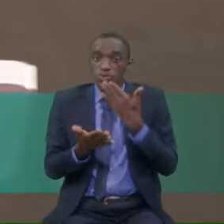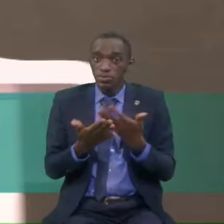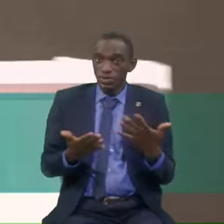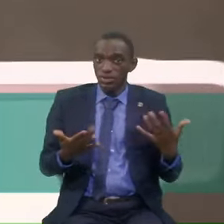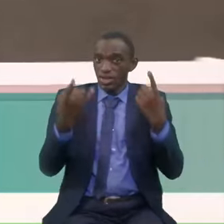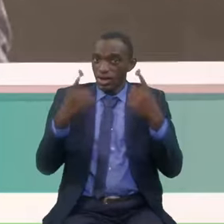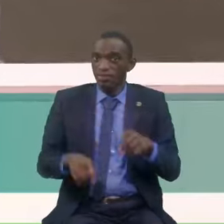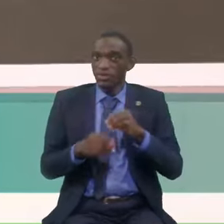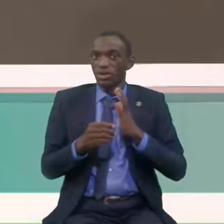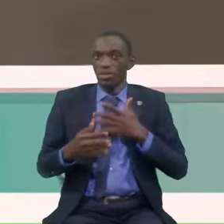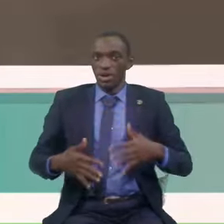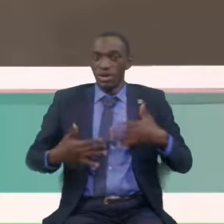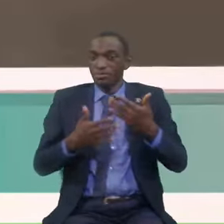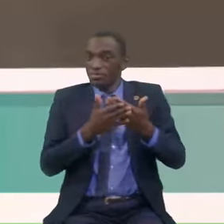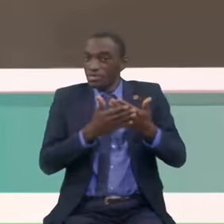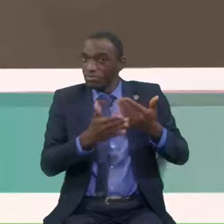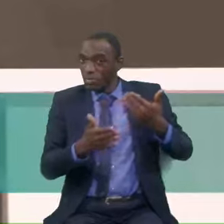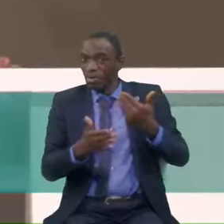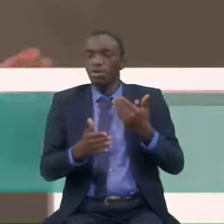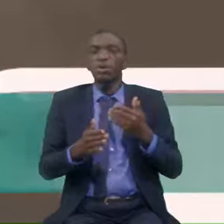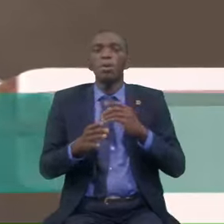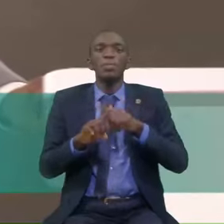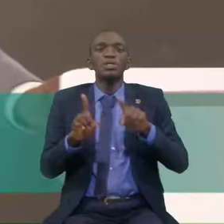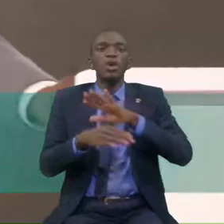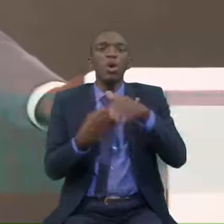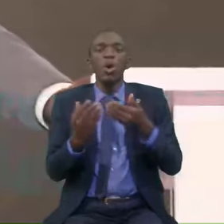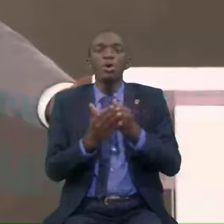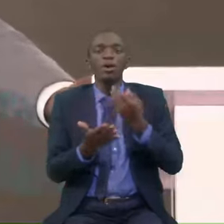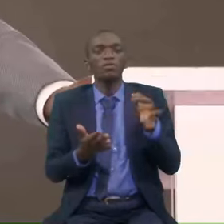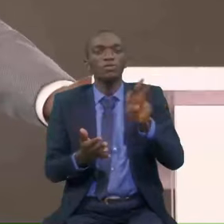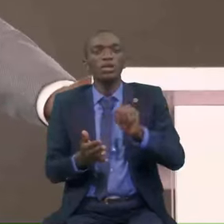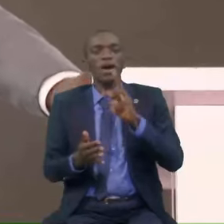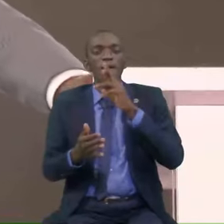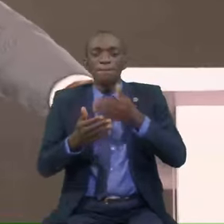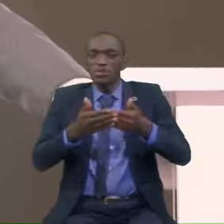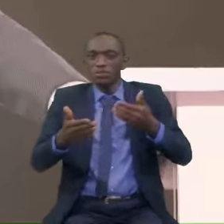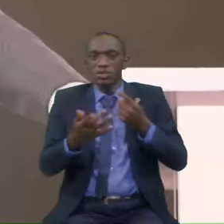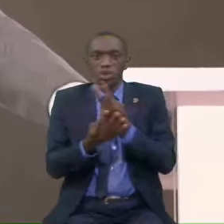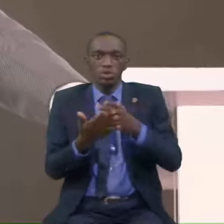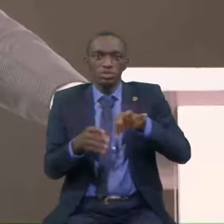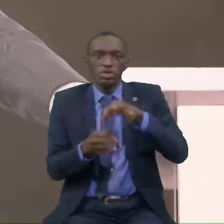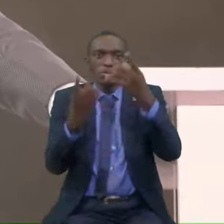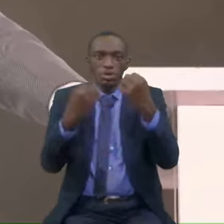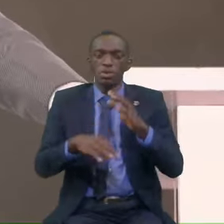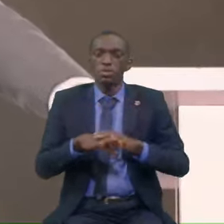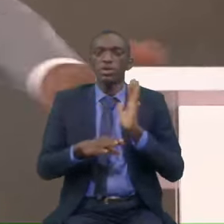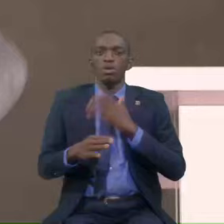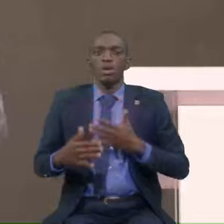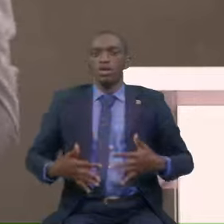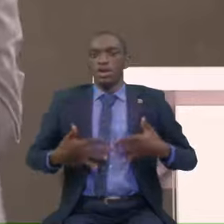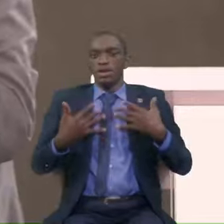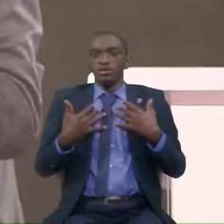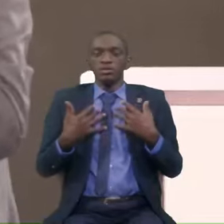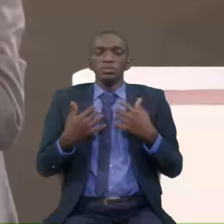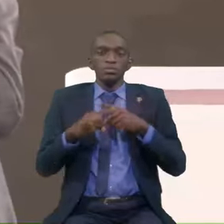mais toutes ces choses sont avant la venue du Saint-Esprit sur notre vie. Mais